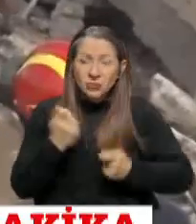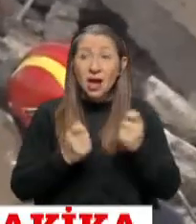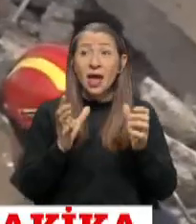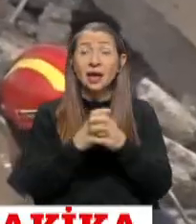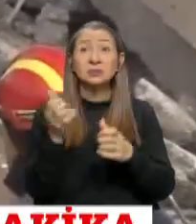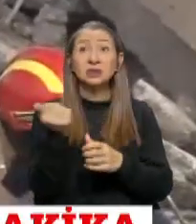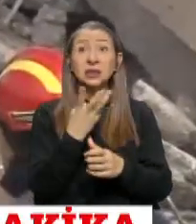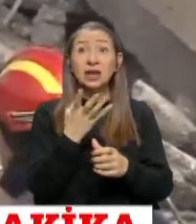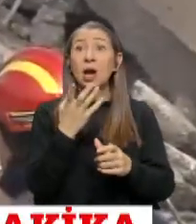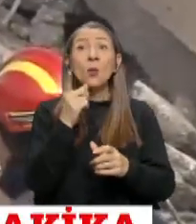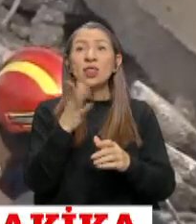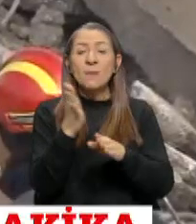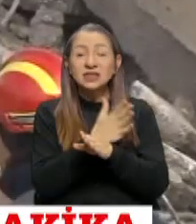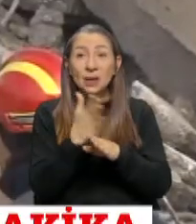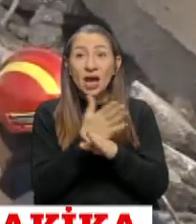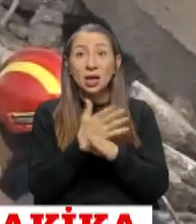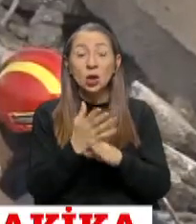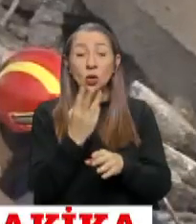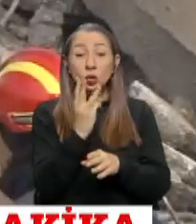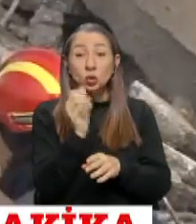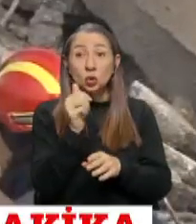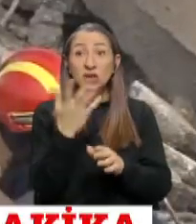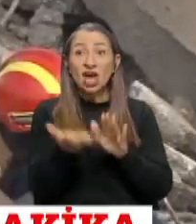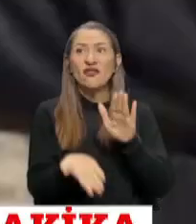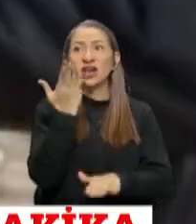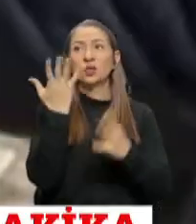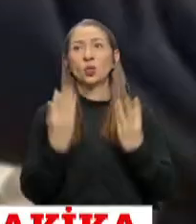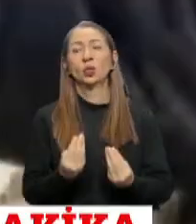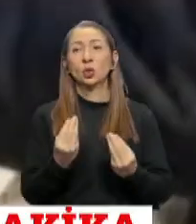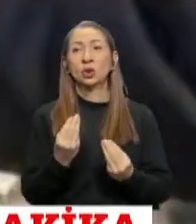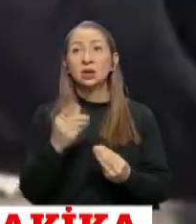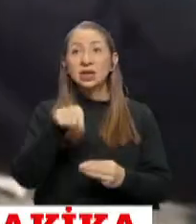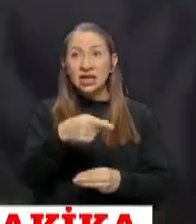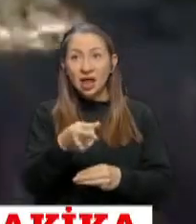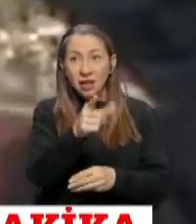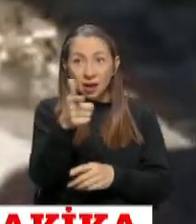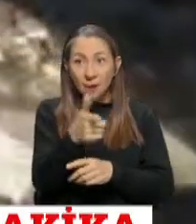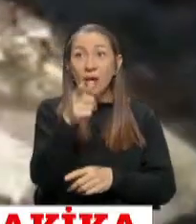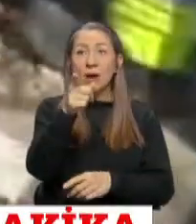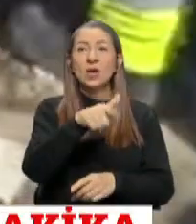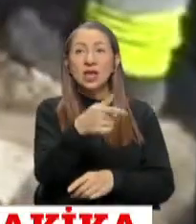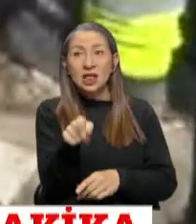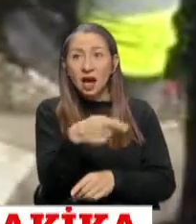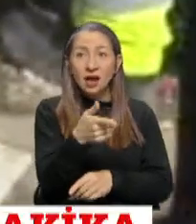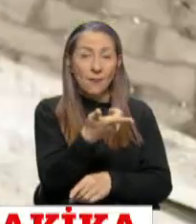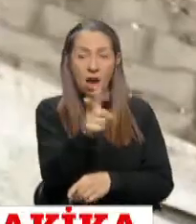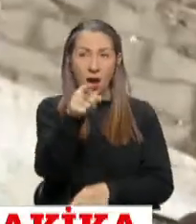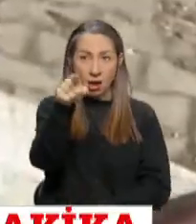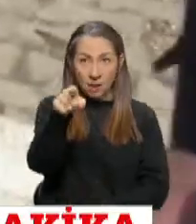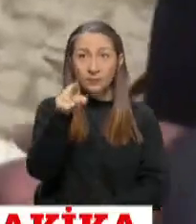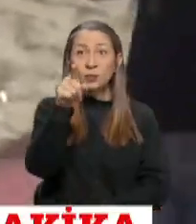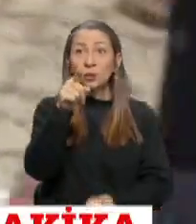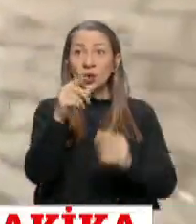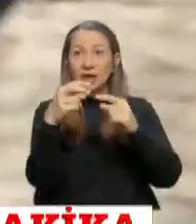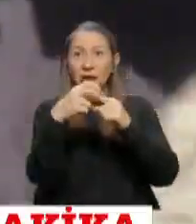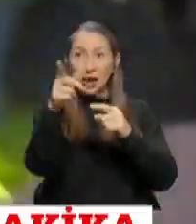Ekip sayısı da kullandıkları teçhizat da 3. günde daha fazla. Yılan kamera mı diyorsunuz buna? Evet, bu yılan kamera olarak isimleniliyor şu an. Bu